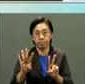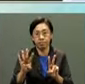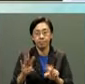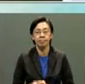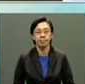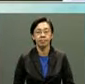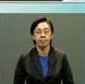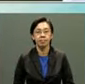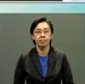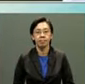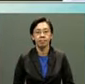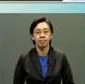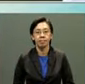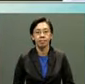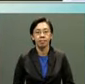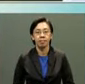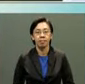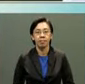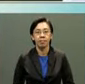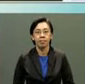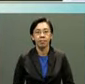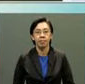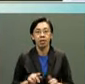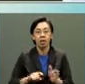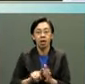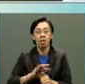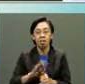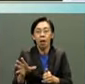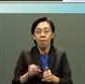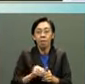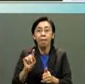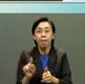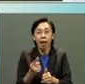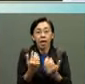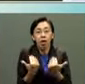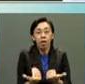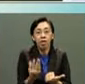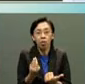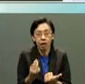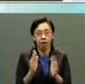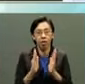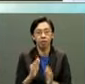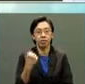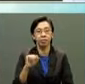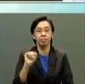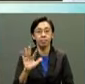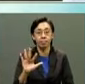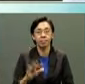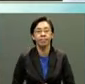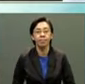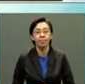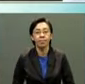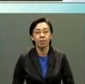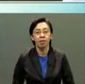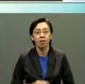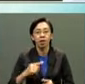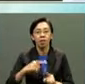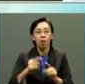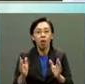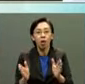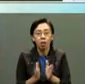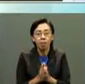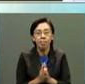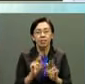2,594นะครับแล้วก็เป็นผู้ป่วยรายใหม่ที่พบในวันนี้15รายผู้ป่วยยืนยันสะสม